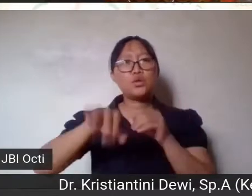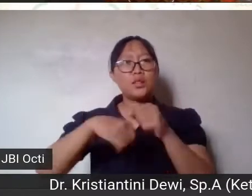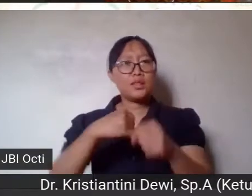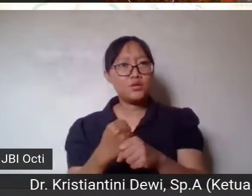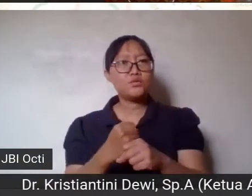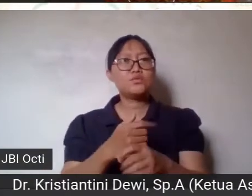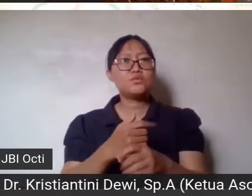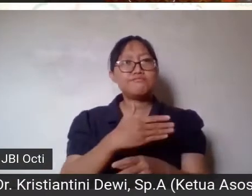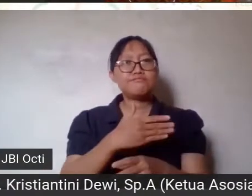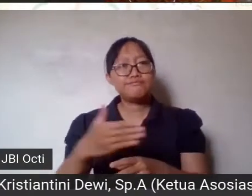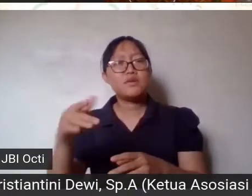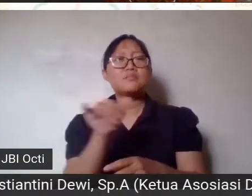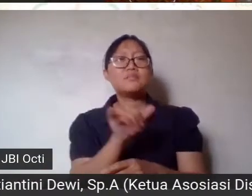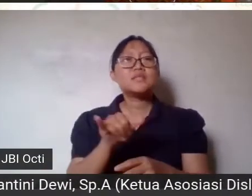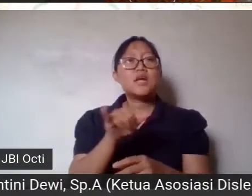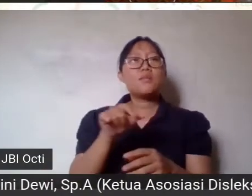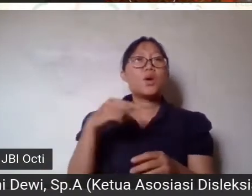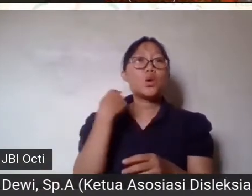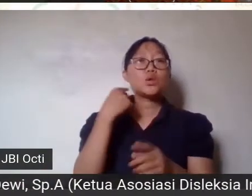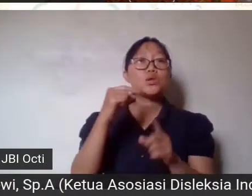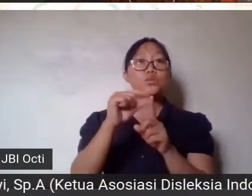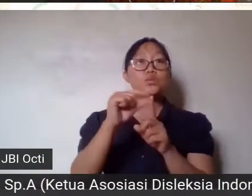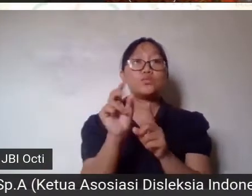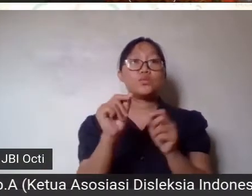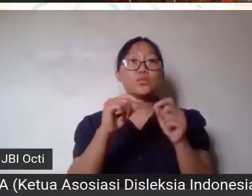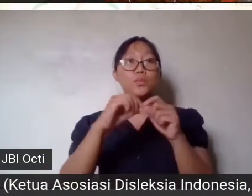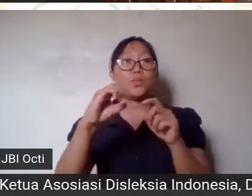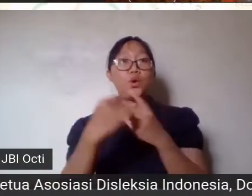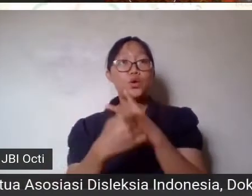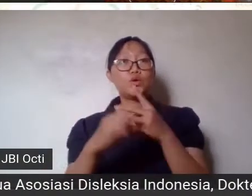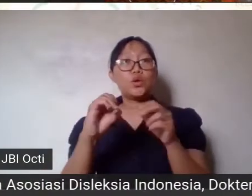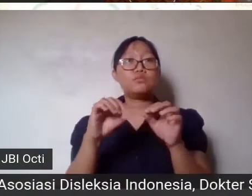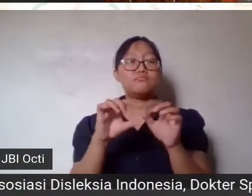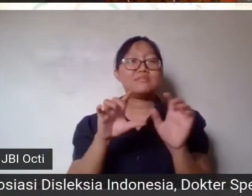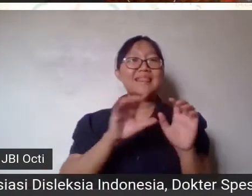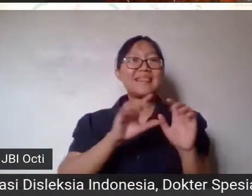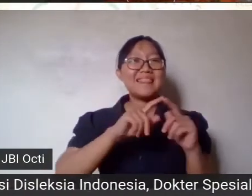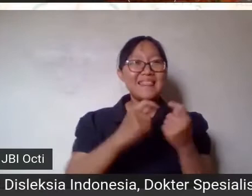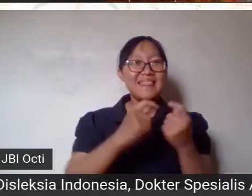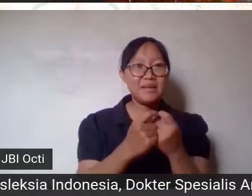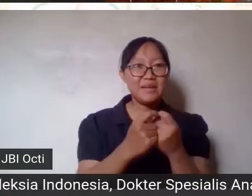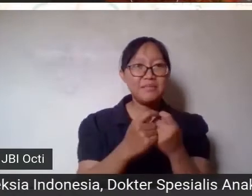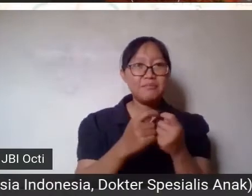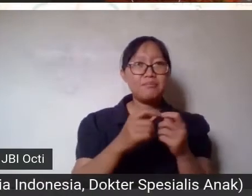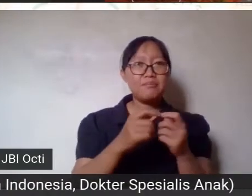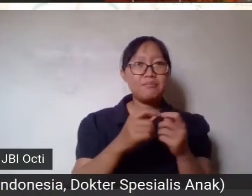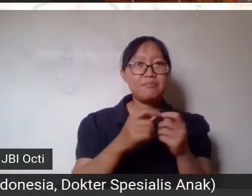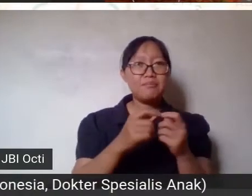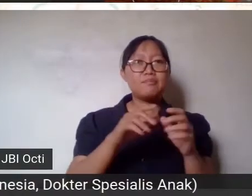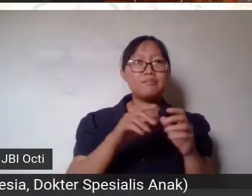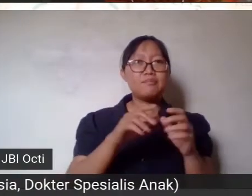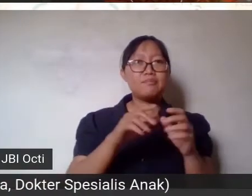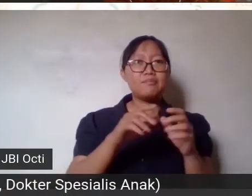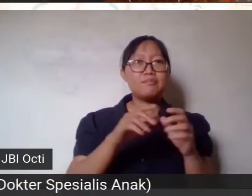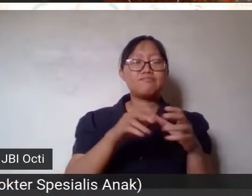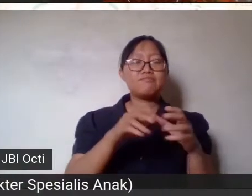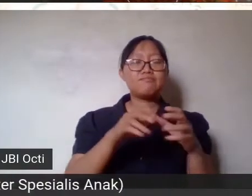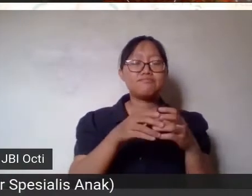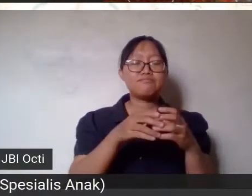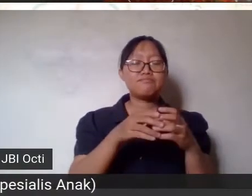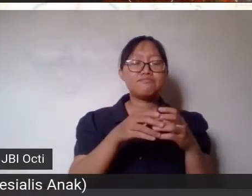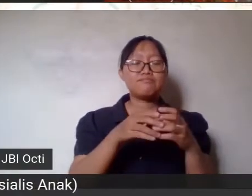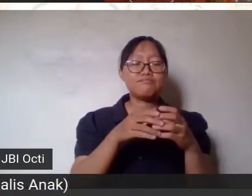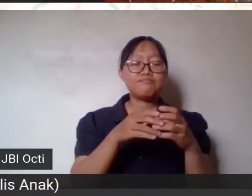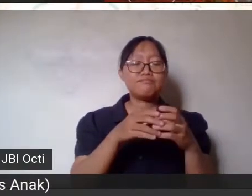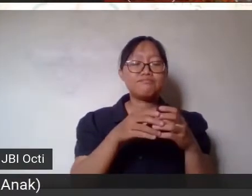kita mengelola berbagai anak-anak berkebutuhan khusus, tapi ternyata di antara anak berkebutuhan khusus itu